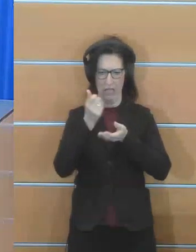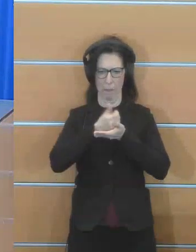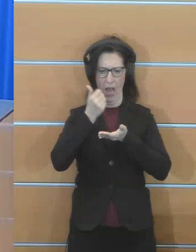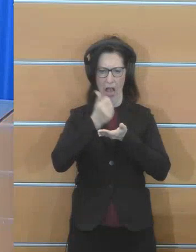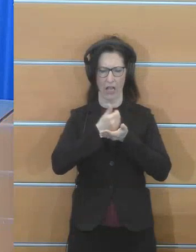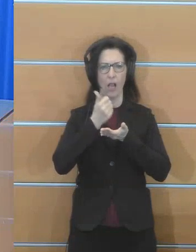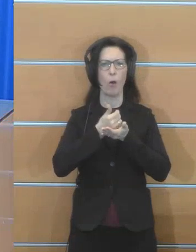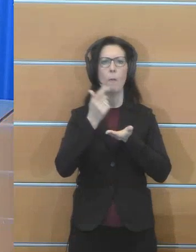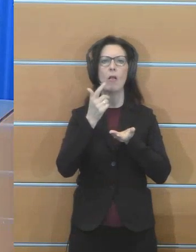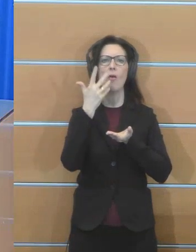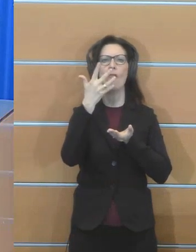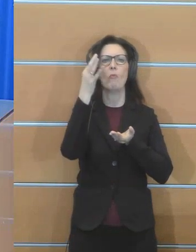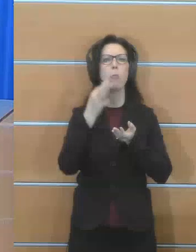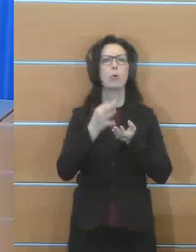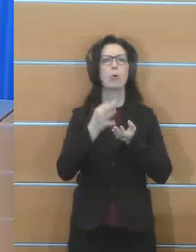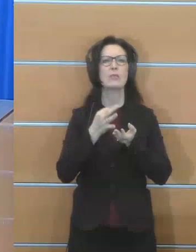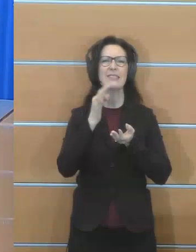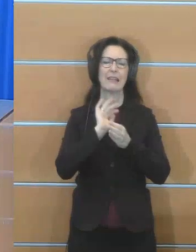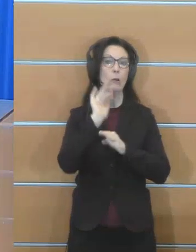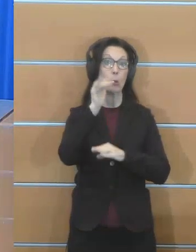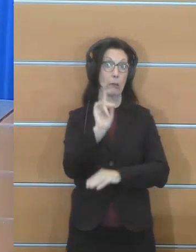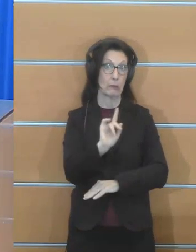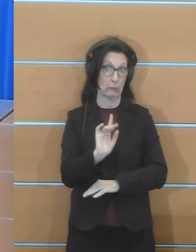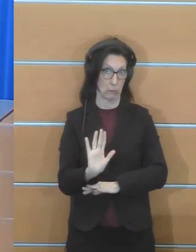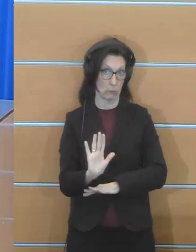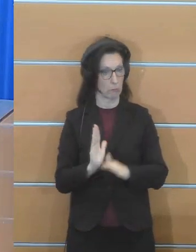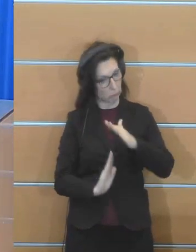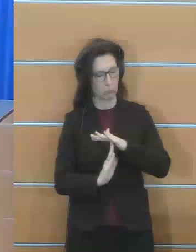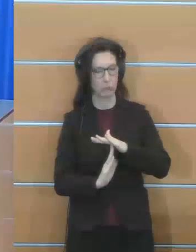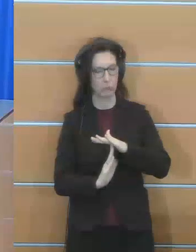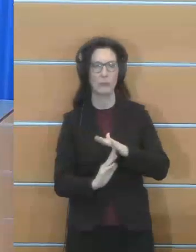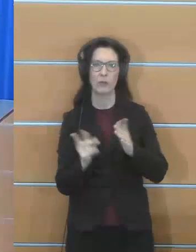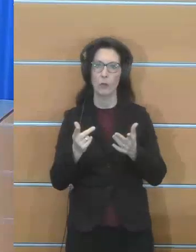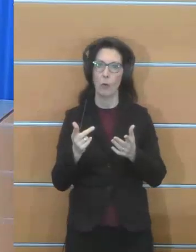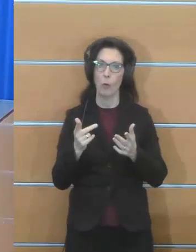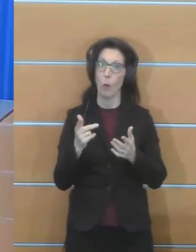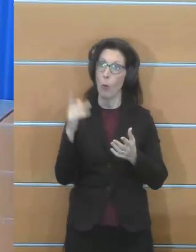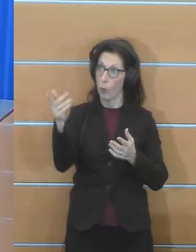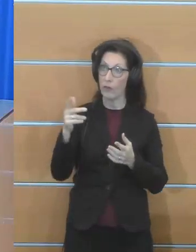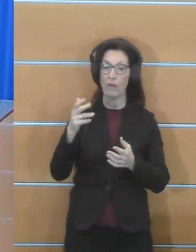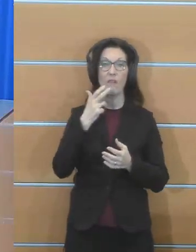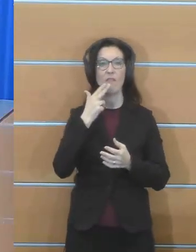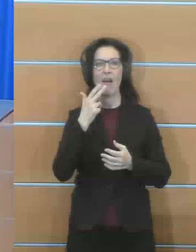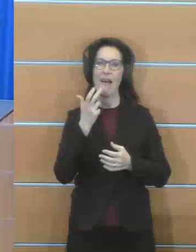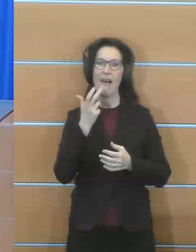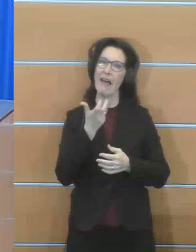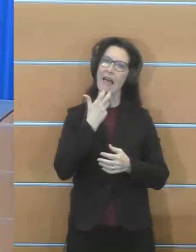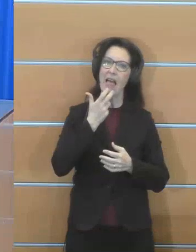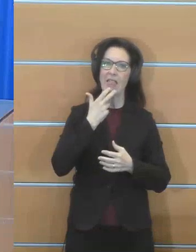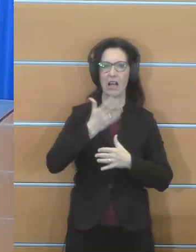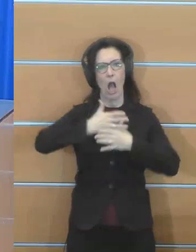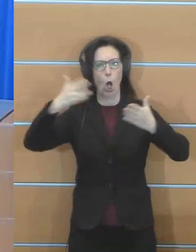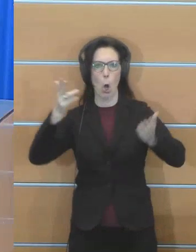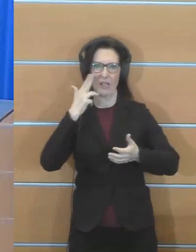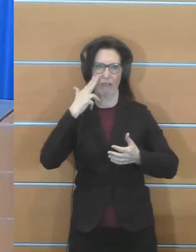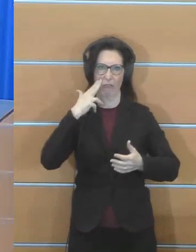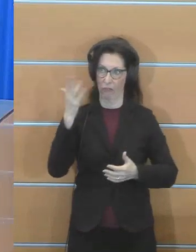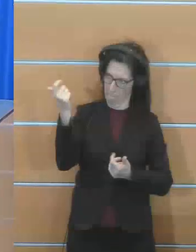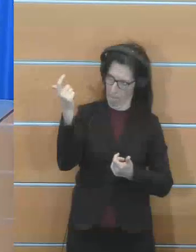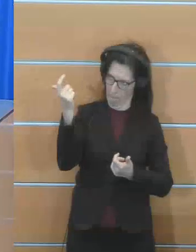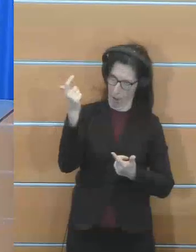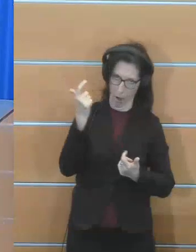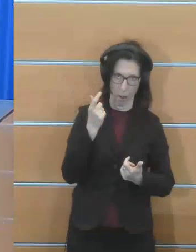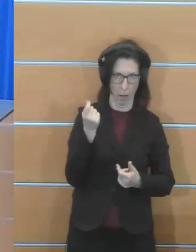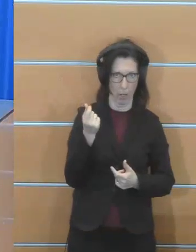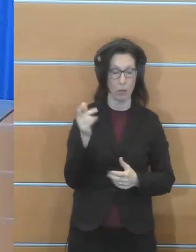übersteigt und die Energie riesen zur Kasse bitte wie wäre es mit einer Anstellung Pflege